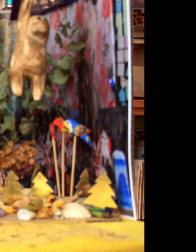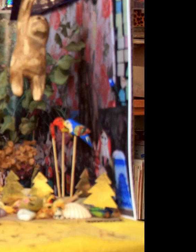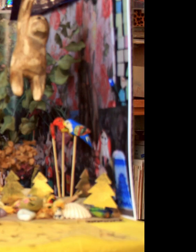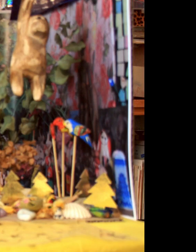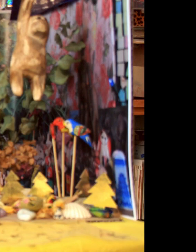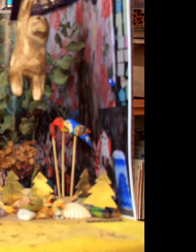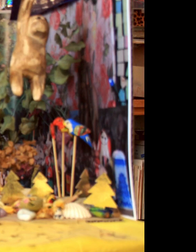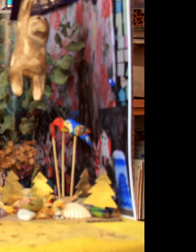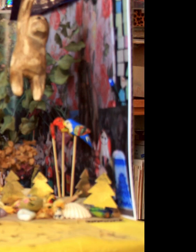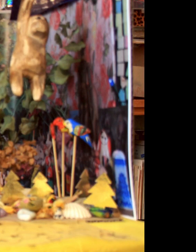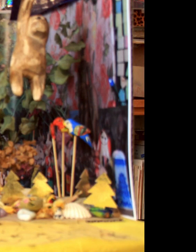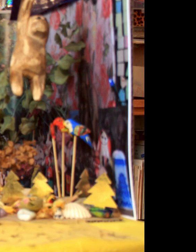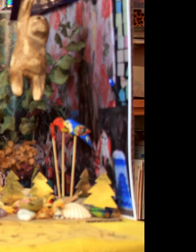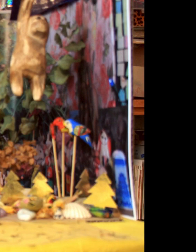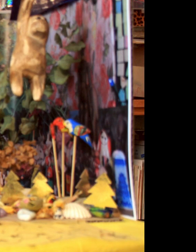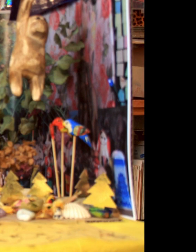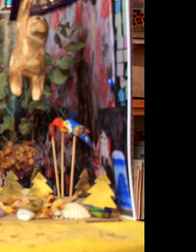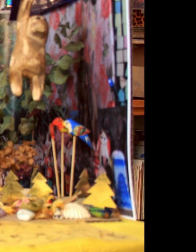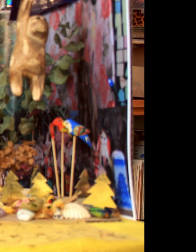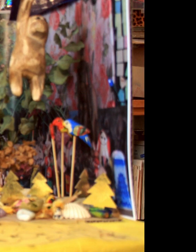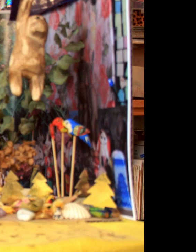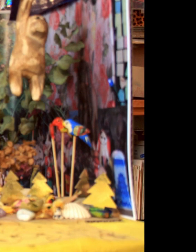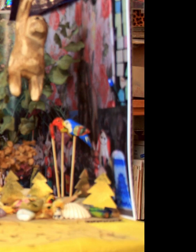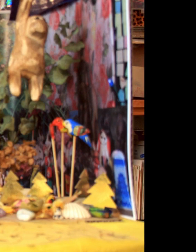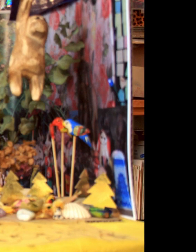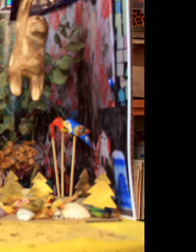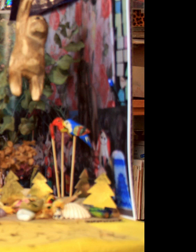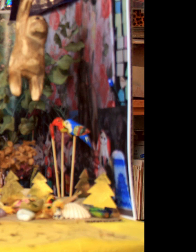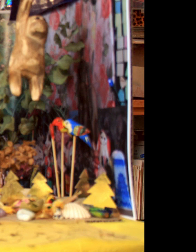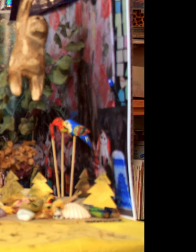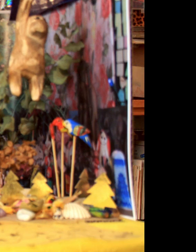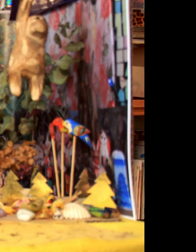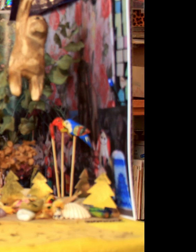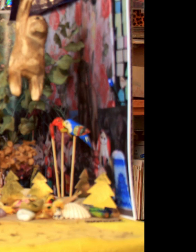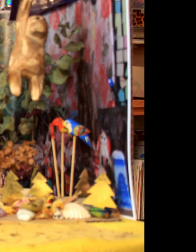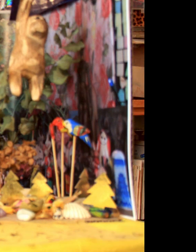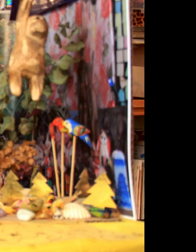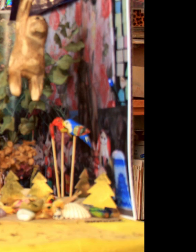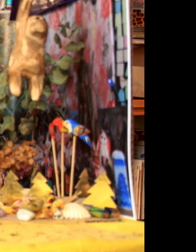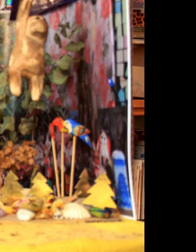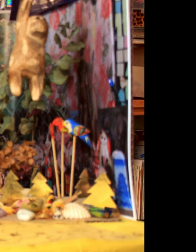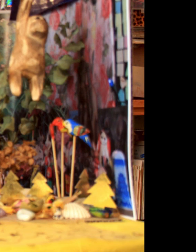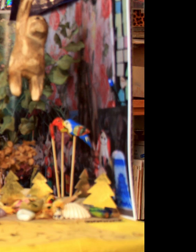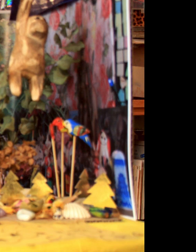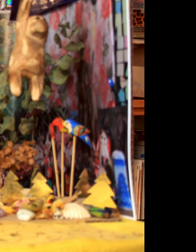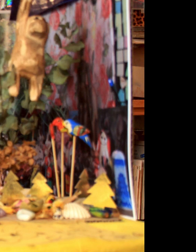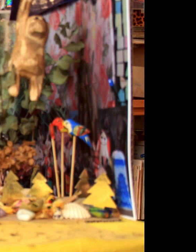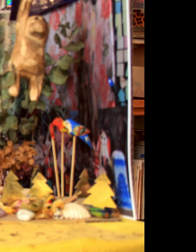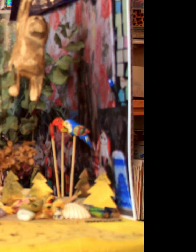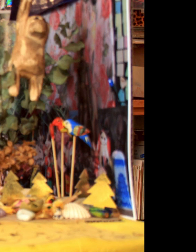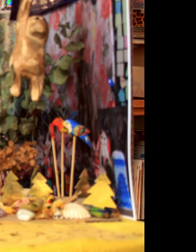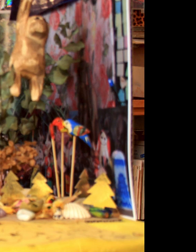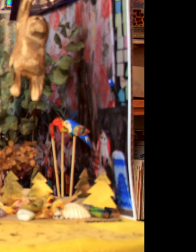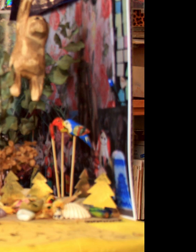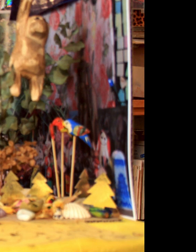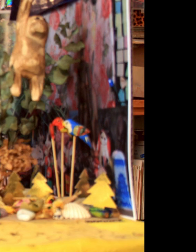Fisch. Es tauchen Tierfiguren und stilisierte Menschen auf. Sie kommen von hinten und von der Seite auf die Bühne